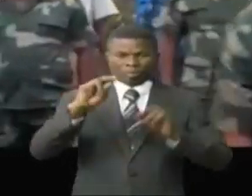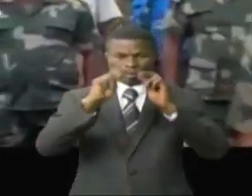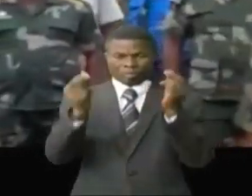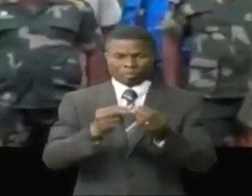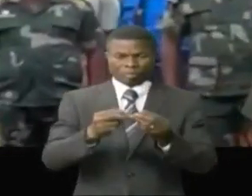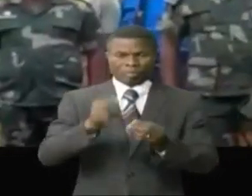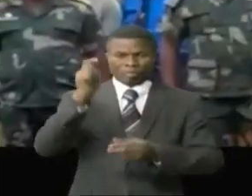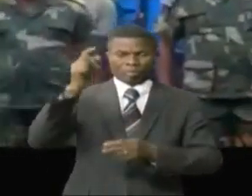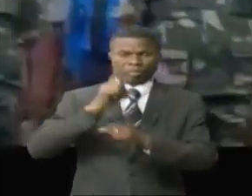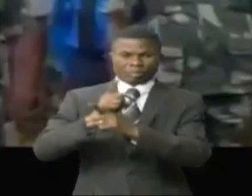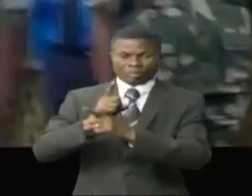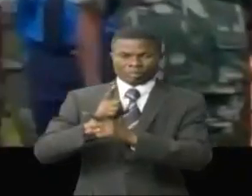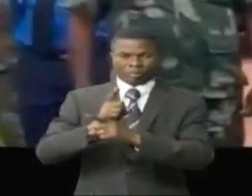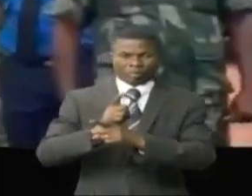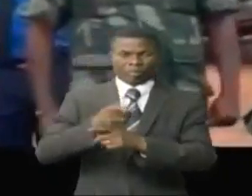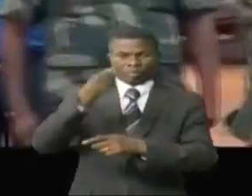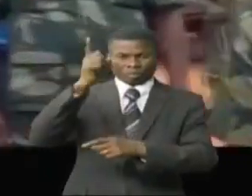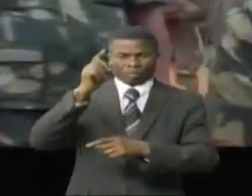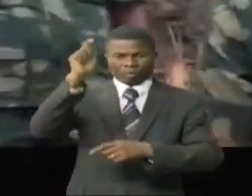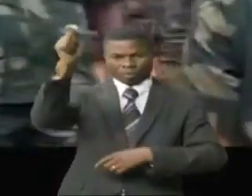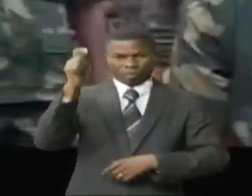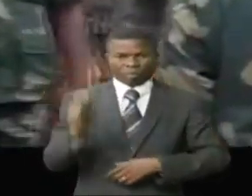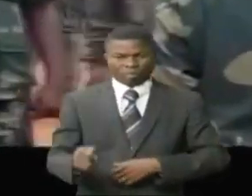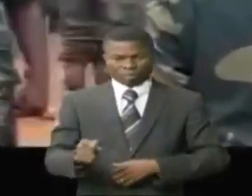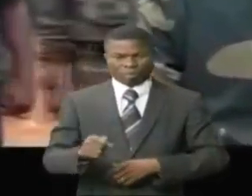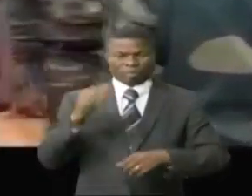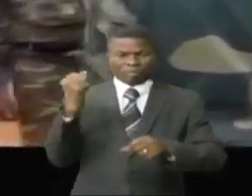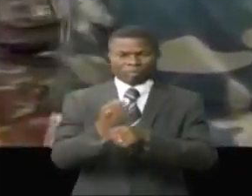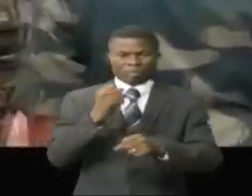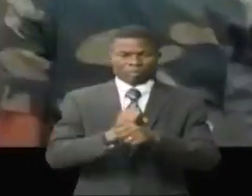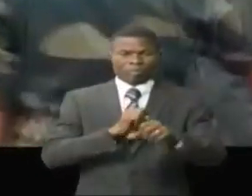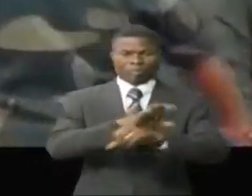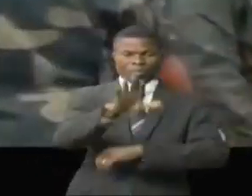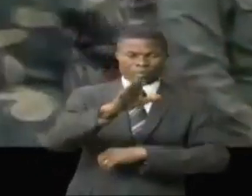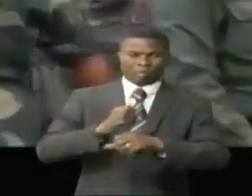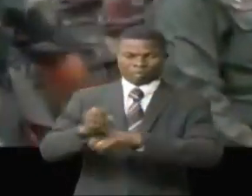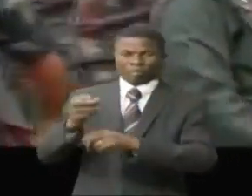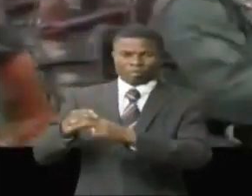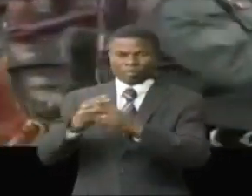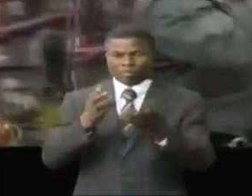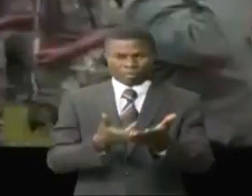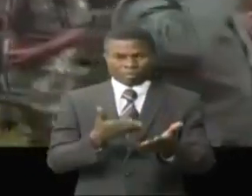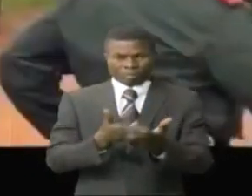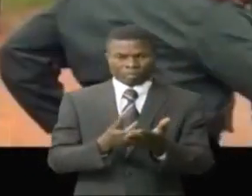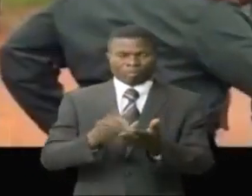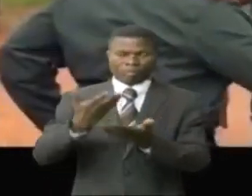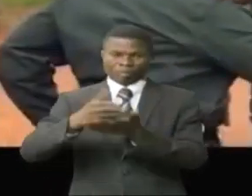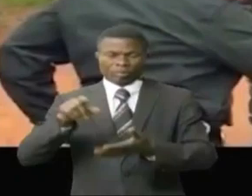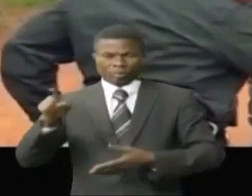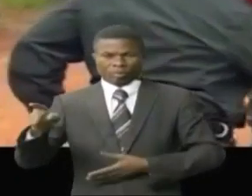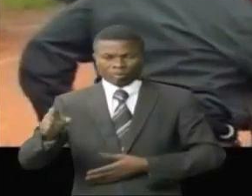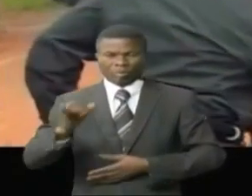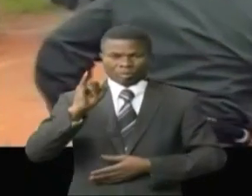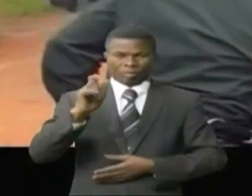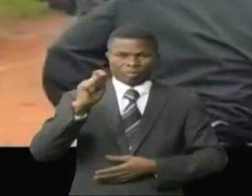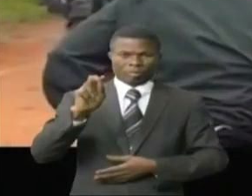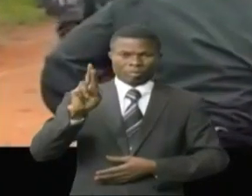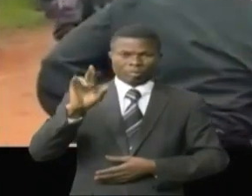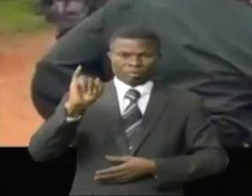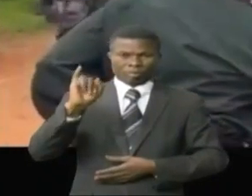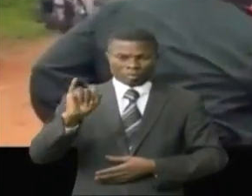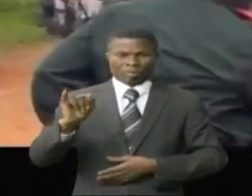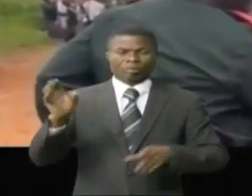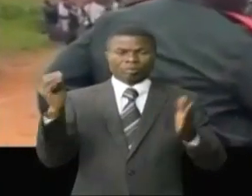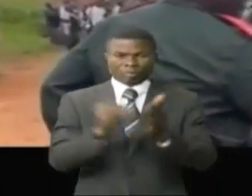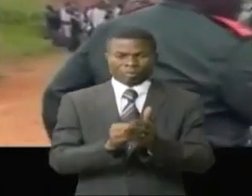de défense principale de FRDC à mission d'évaluation sécuritaire dans cette partie de l'Ituri. Au même moment,